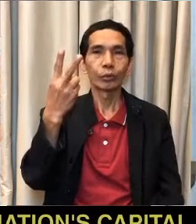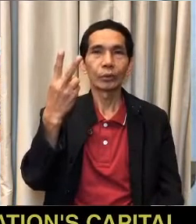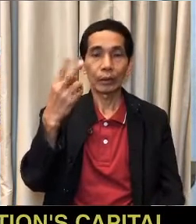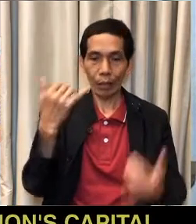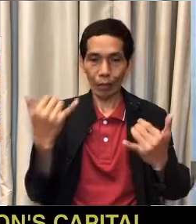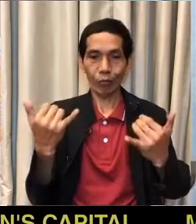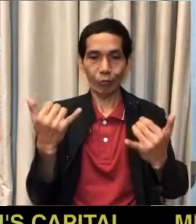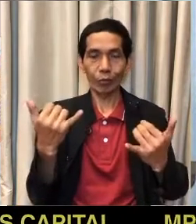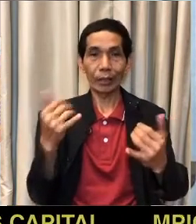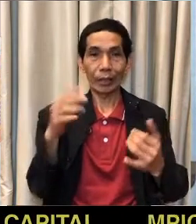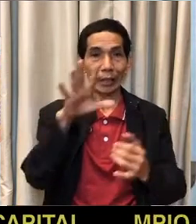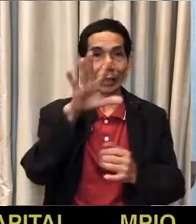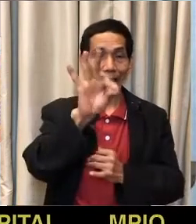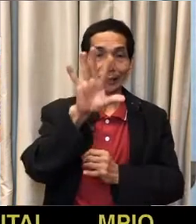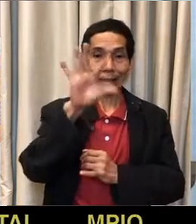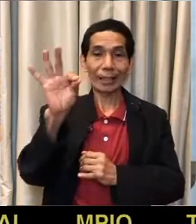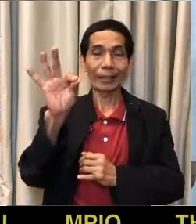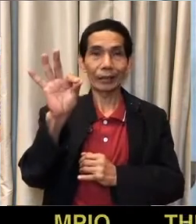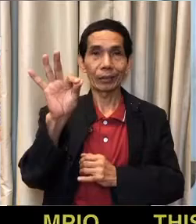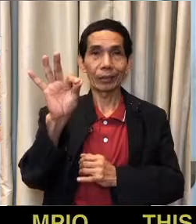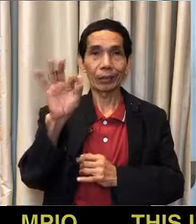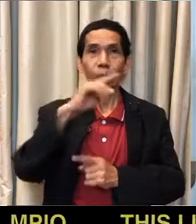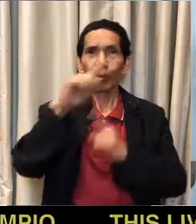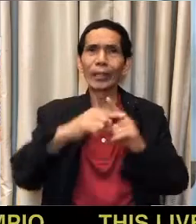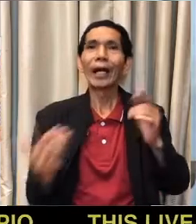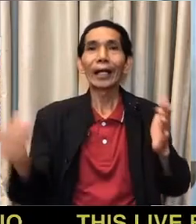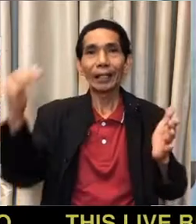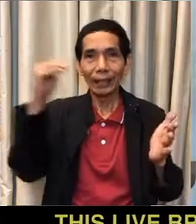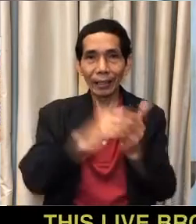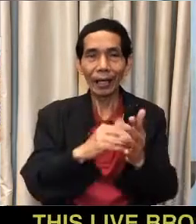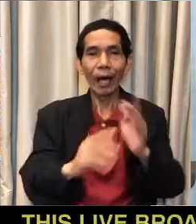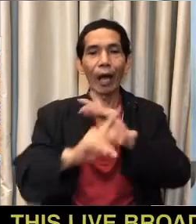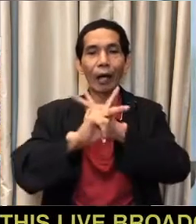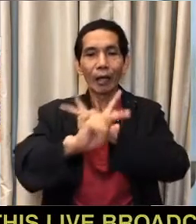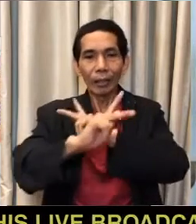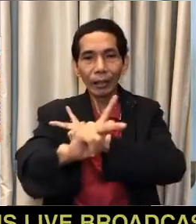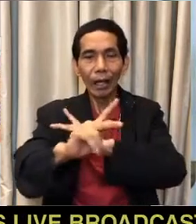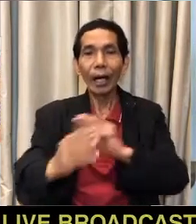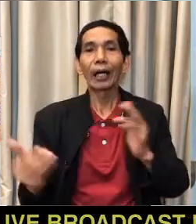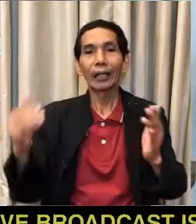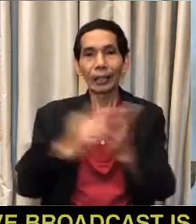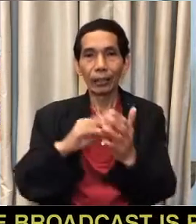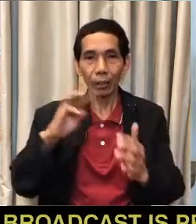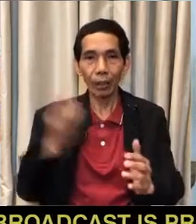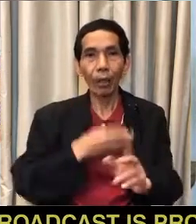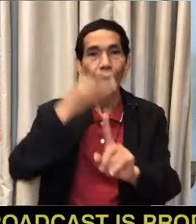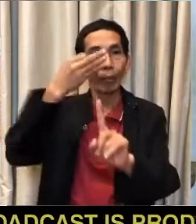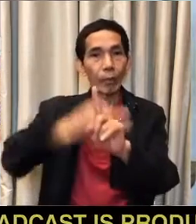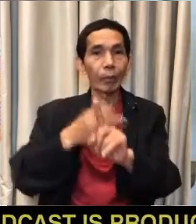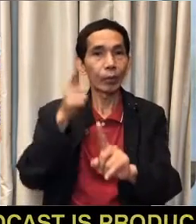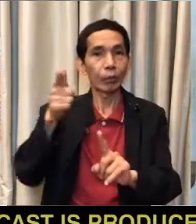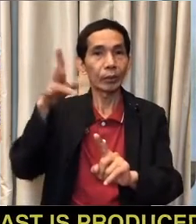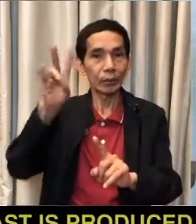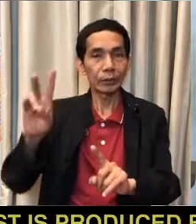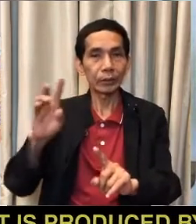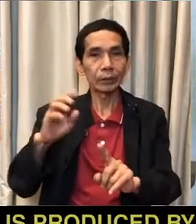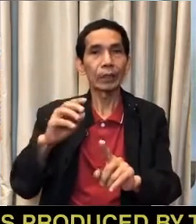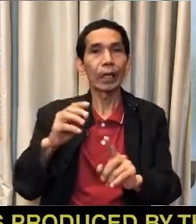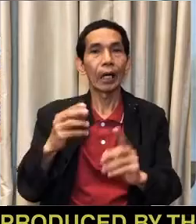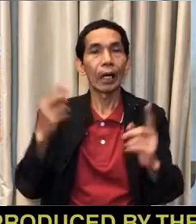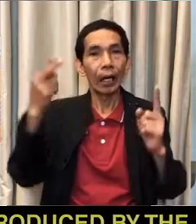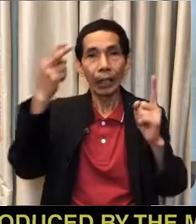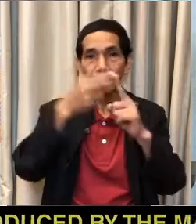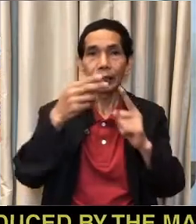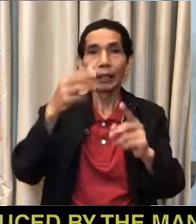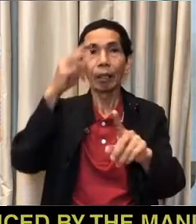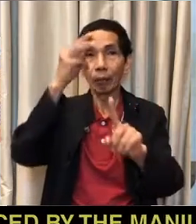Ngayon, 99. Oh, eh, kailan tayo ulit? May kampanya. May kampanya ulit tayo sa February 27 hanggang March